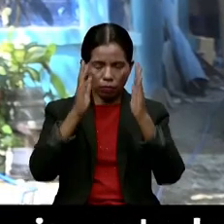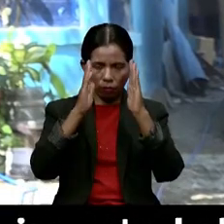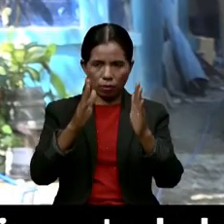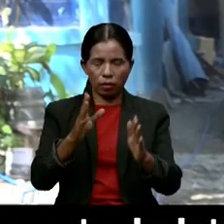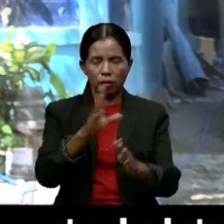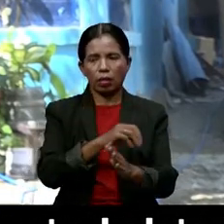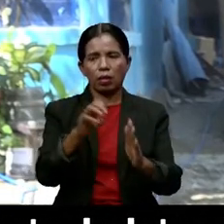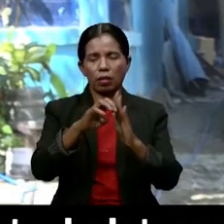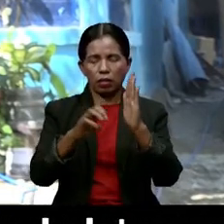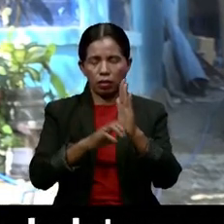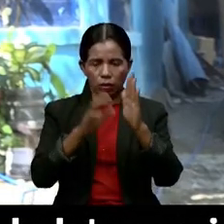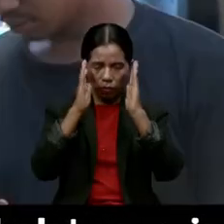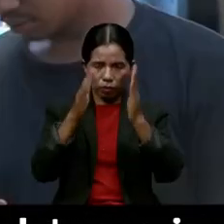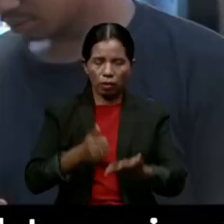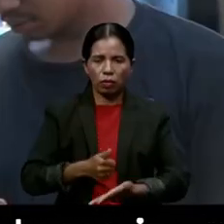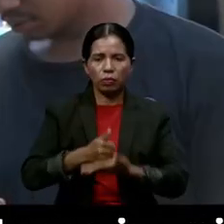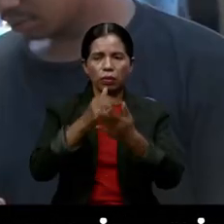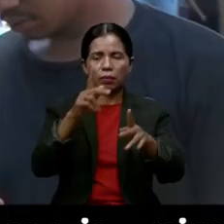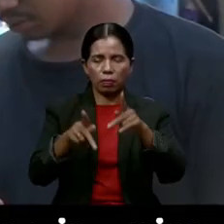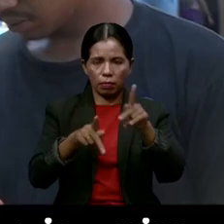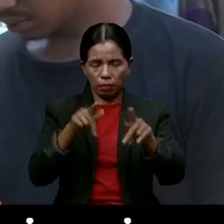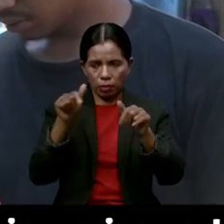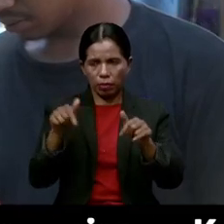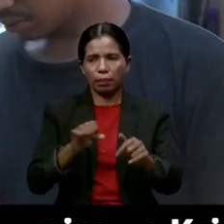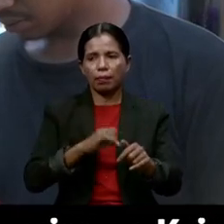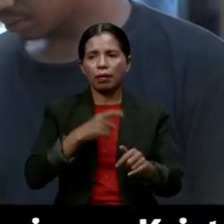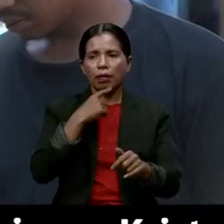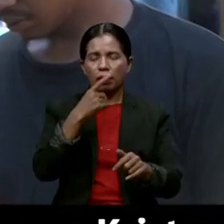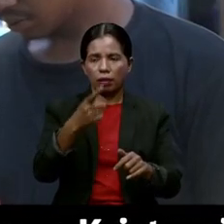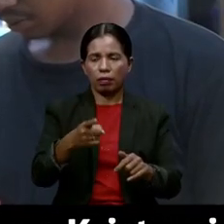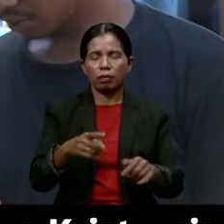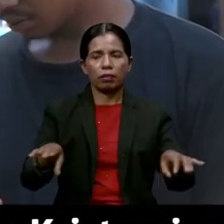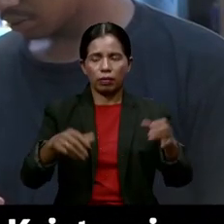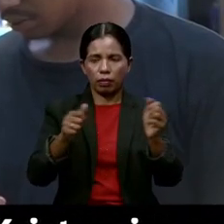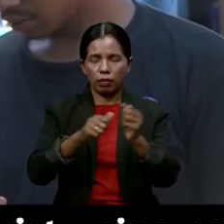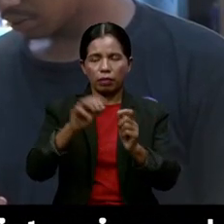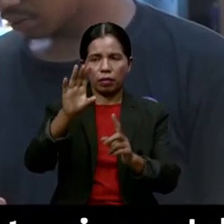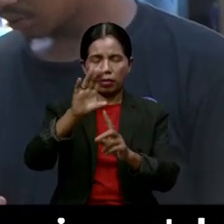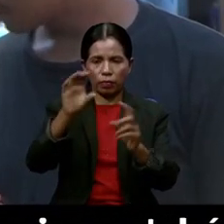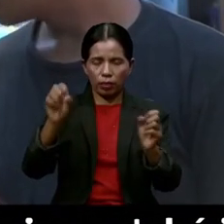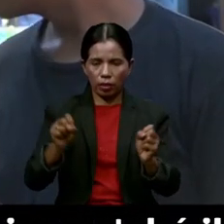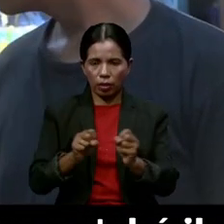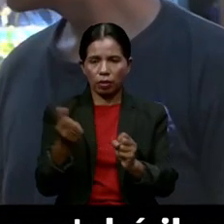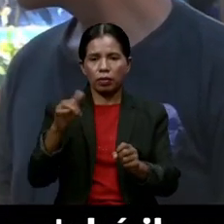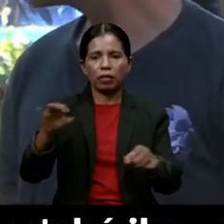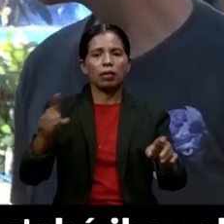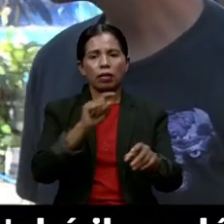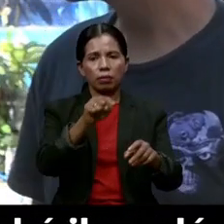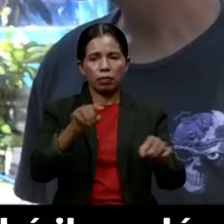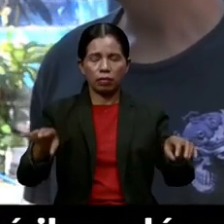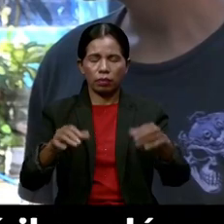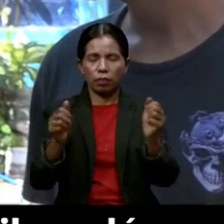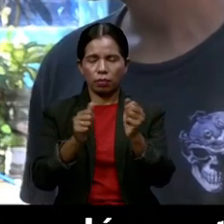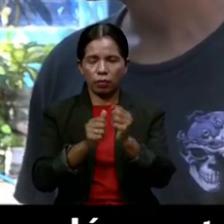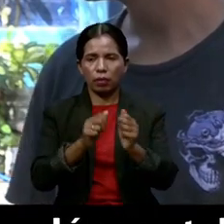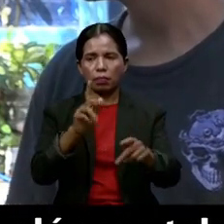itu atensan bak emane. Nah ini mahu uinat eta korena hawe sifial dia sira para imi korena di dia kebahwa emarai